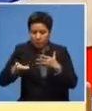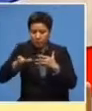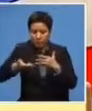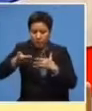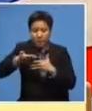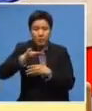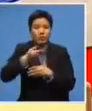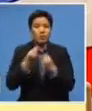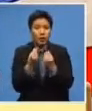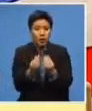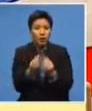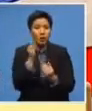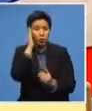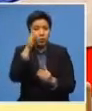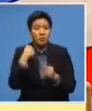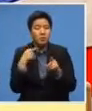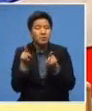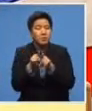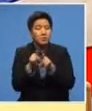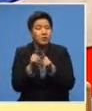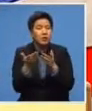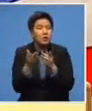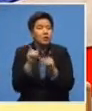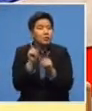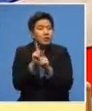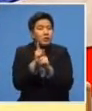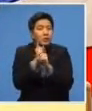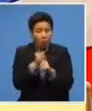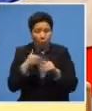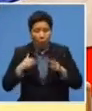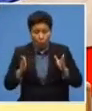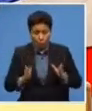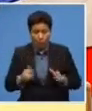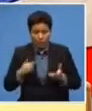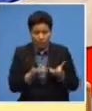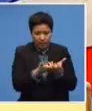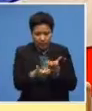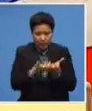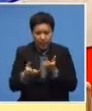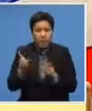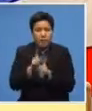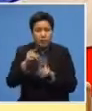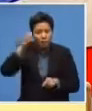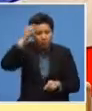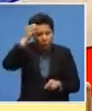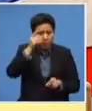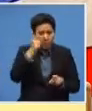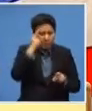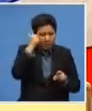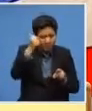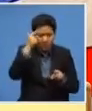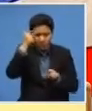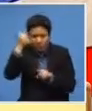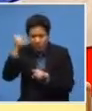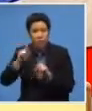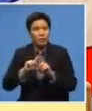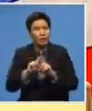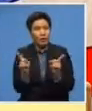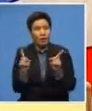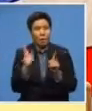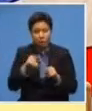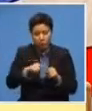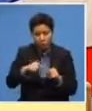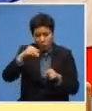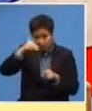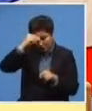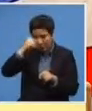ขั้นไปแล้วก็มันต้องมีการคนเราเนี่ยมันถูกแยกอยู่แล้วระดับมันสมองไม่เท่ากันหรอกไอ้คนนึงมันเรียนต่อ